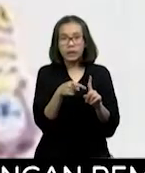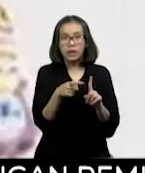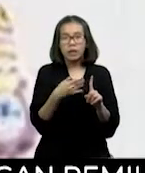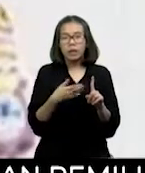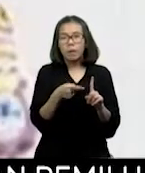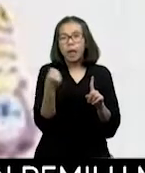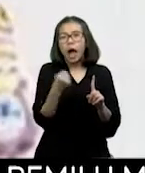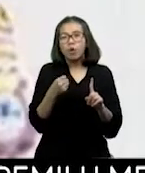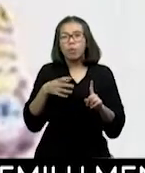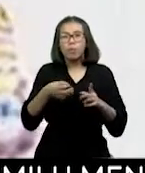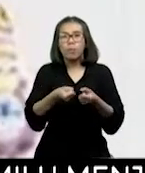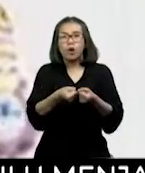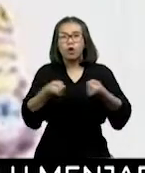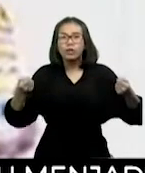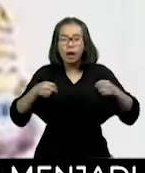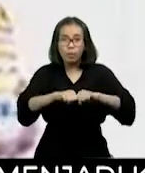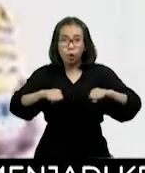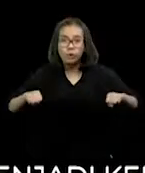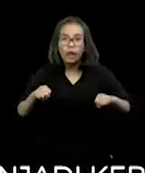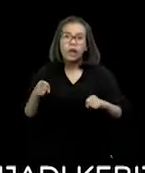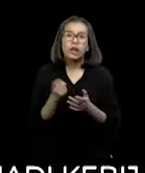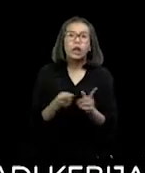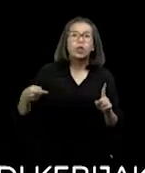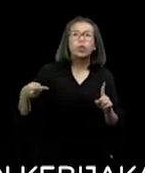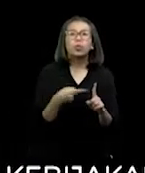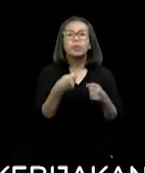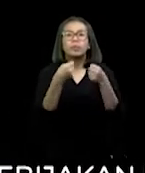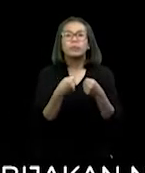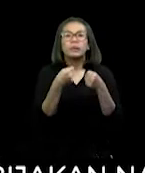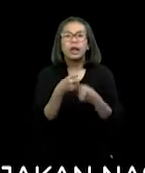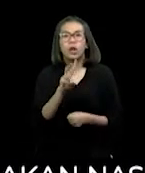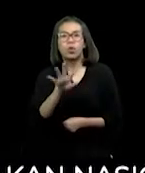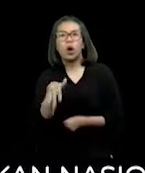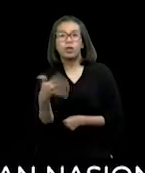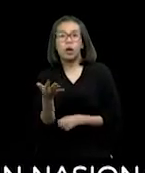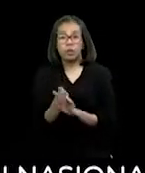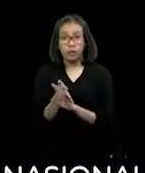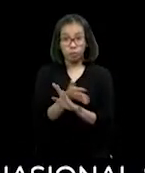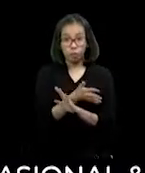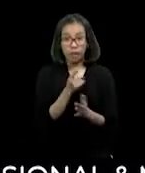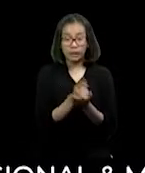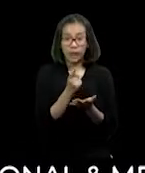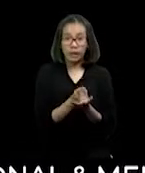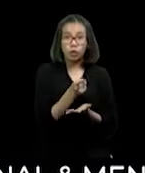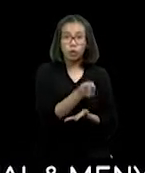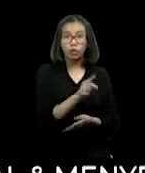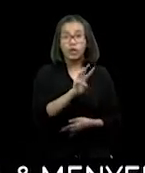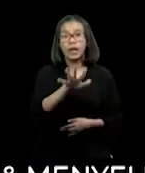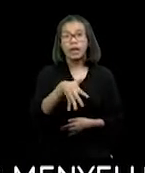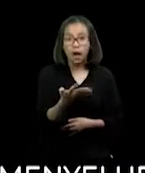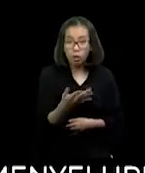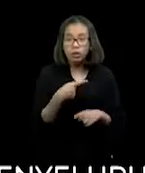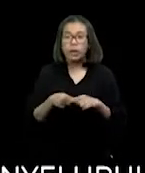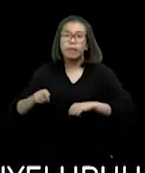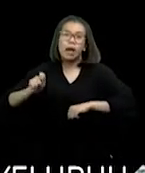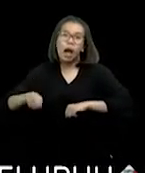tersebut hanya divonis 2 tahun 6 bulan atau lebih ringan dari tuntutan jaksa 3 tahun 6 bulan. Sebelumnya, selain